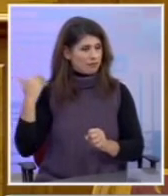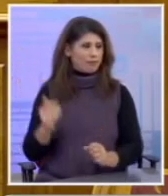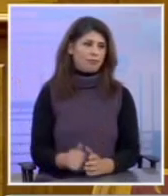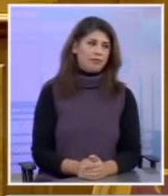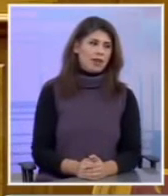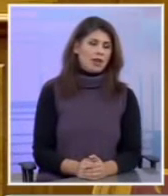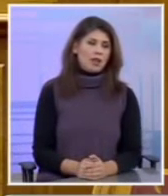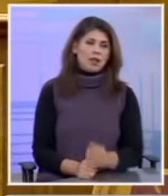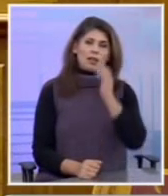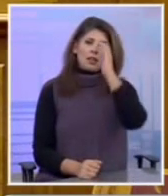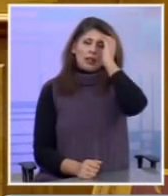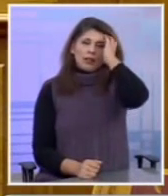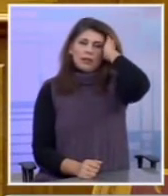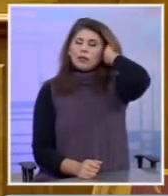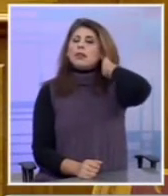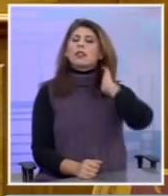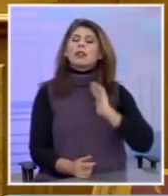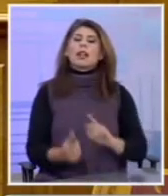και ειδικότερα στην αρχή του έτους,